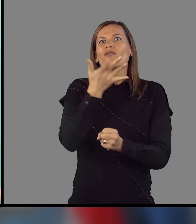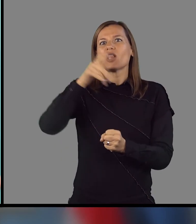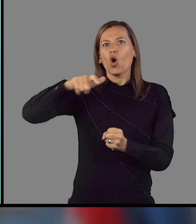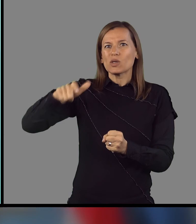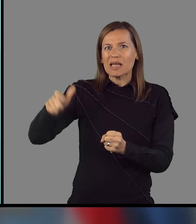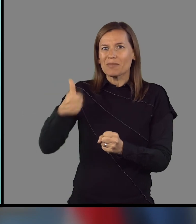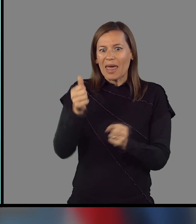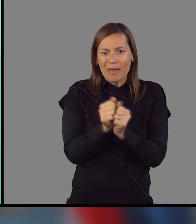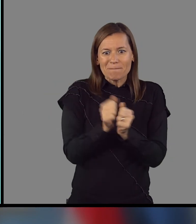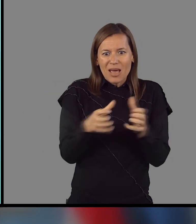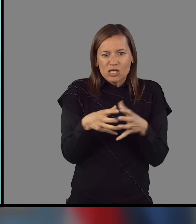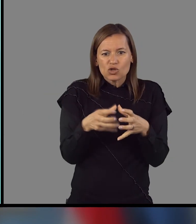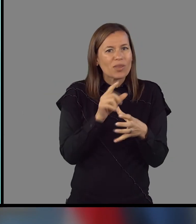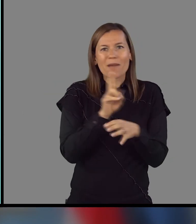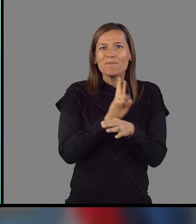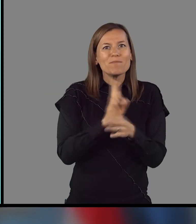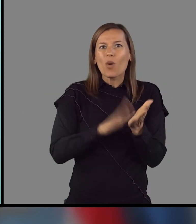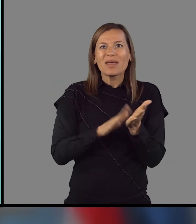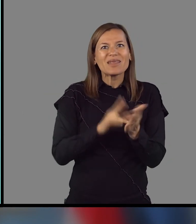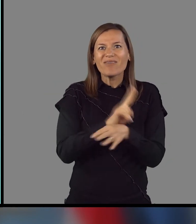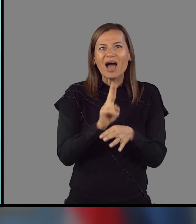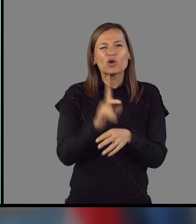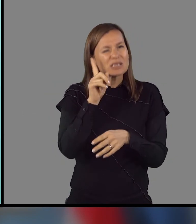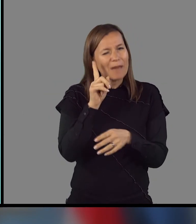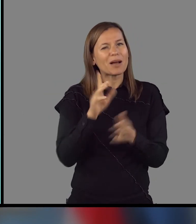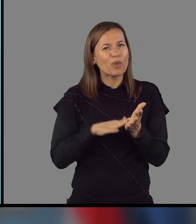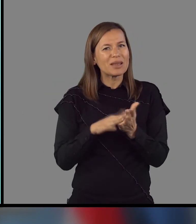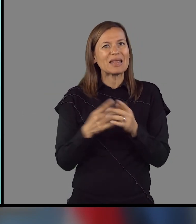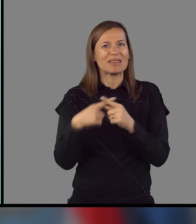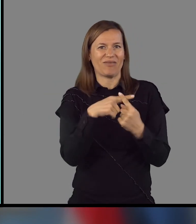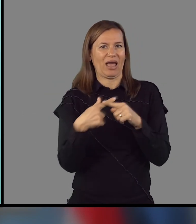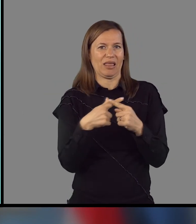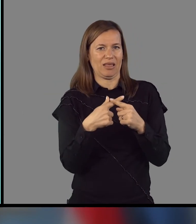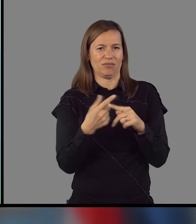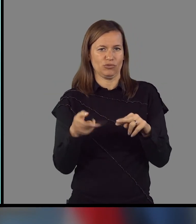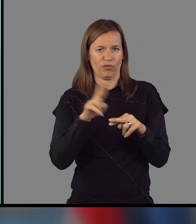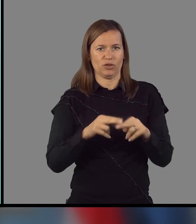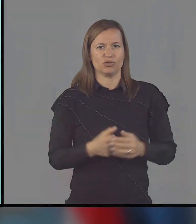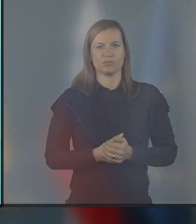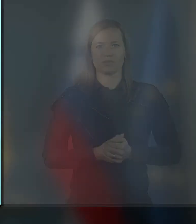zadrževanje velikega števila oseb na enem mestu, ne pomeni varnosti, ampak pomeni v glavnem tveganje.